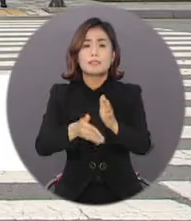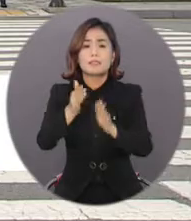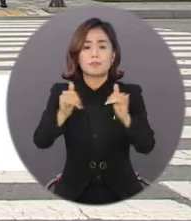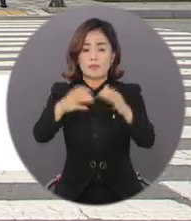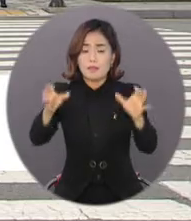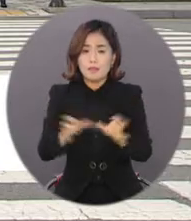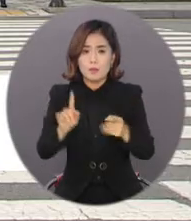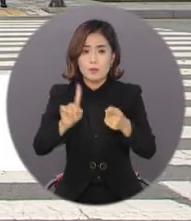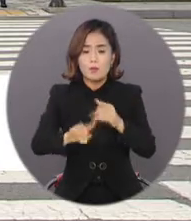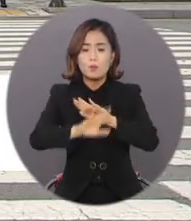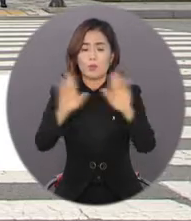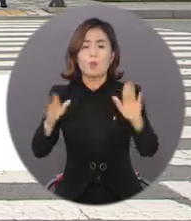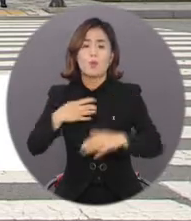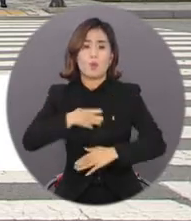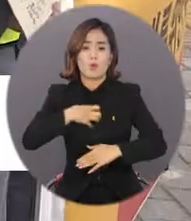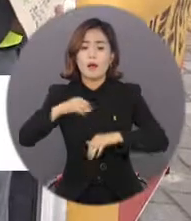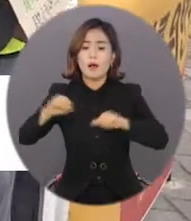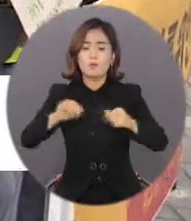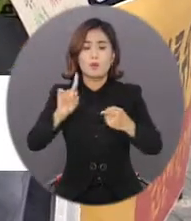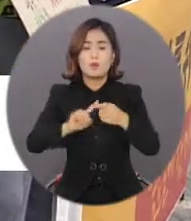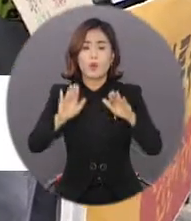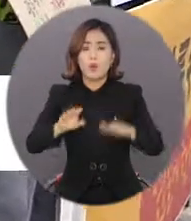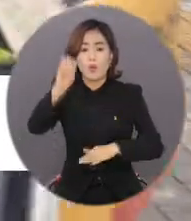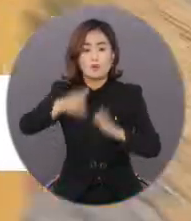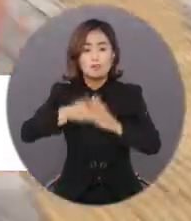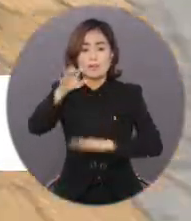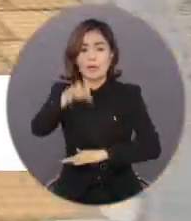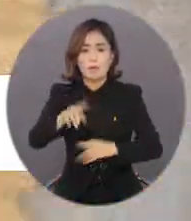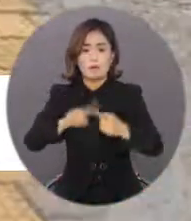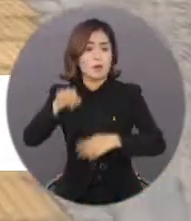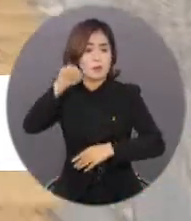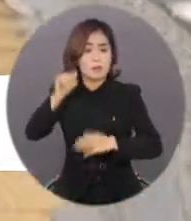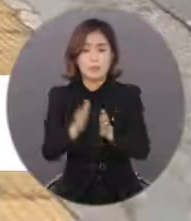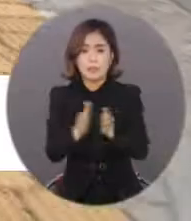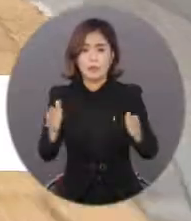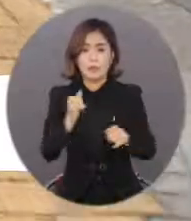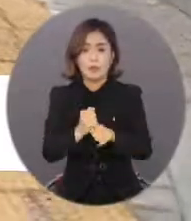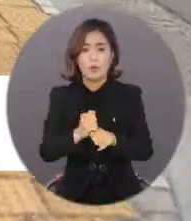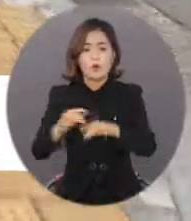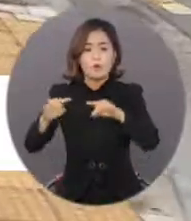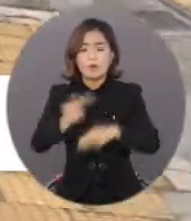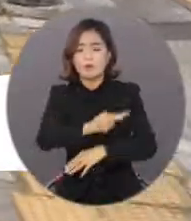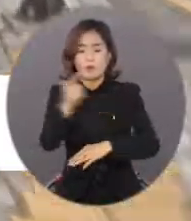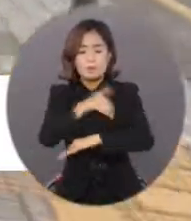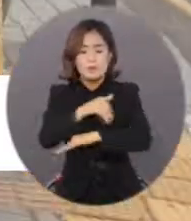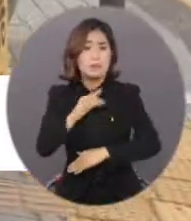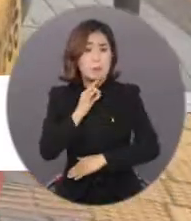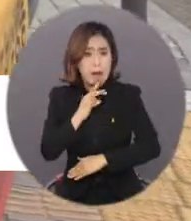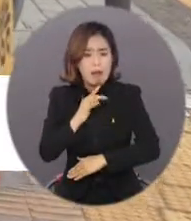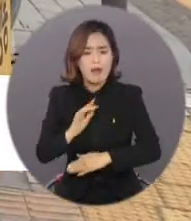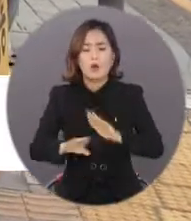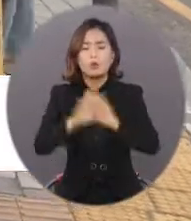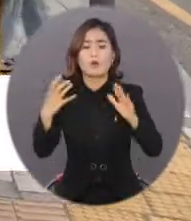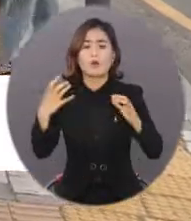시민사회단체들로 구성된 기후위기 비상행동은 오늘 광주시청 앞에서 집회를 열고 에너지 전환 정책만으로는